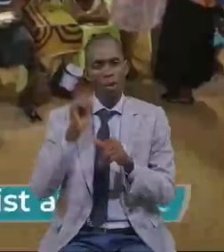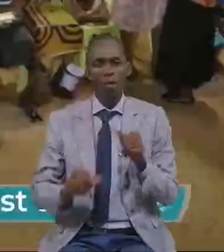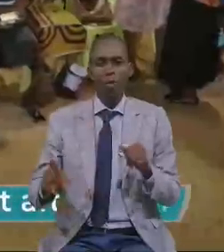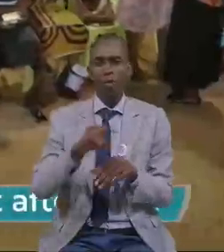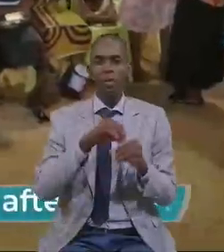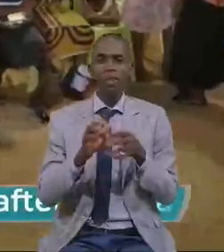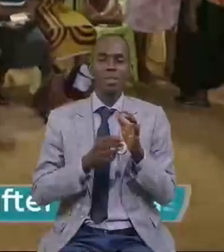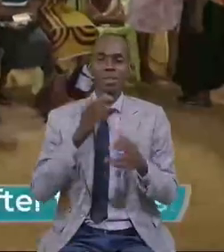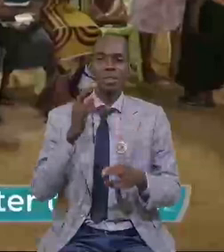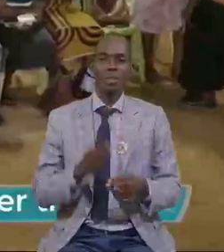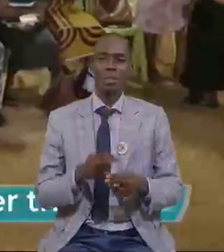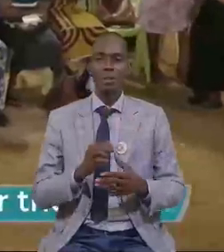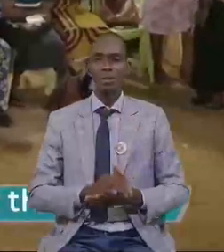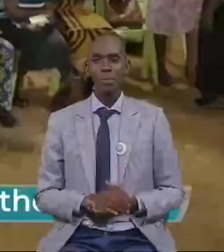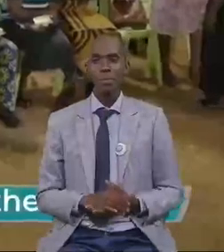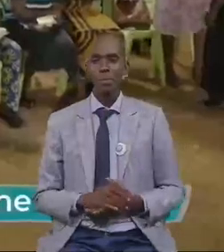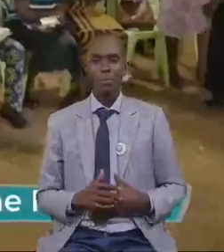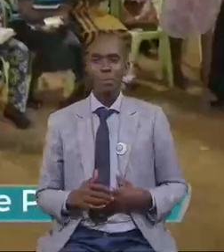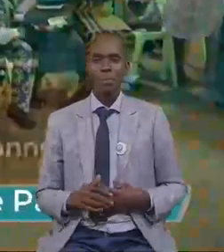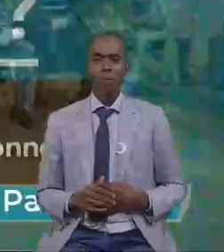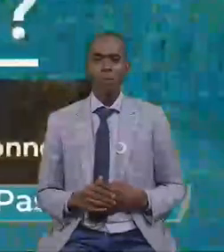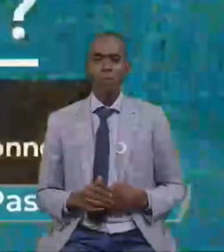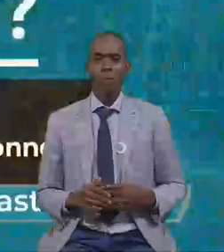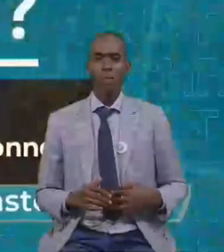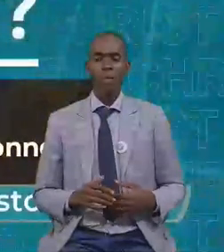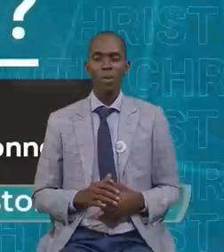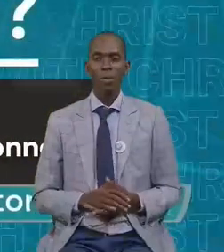du miracle pour tout le monde.